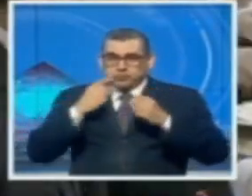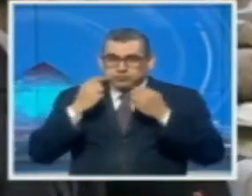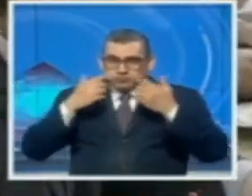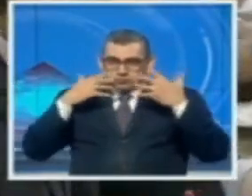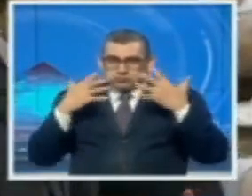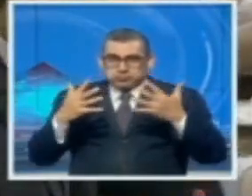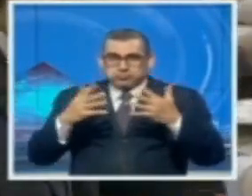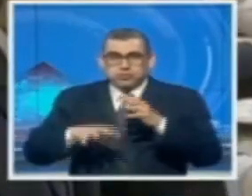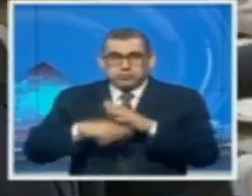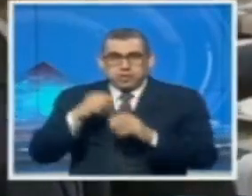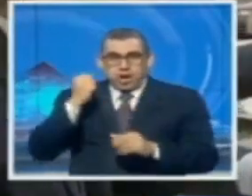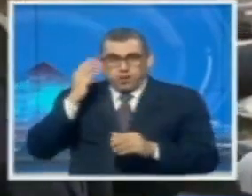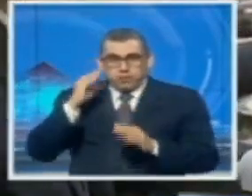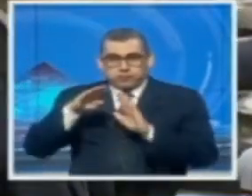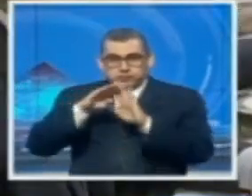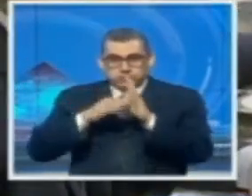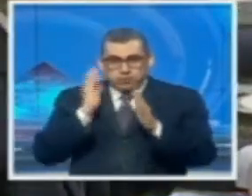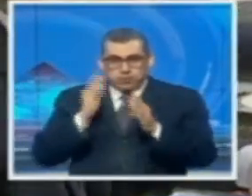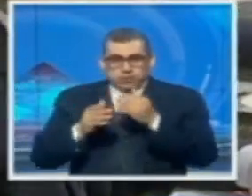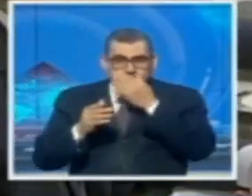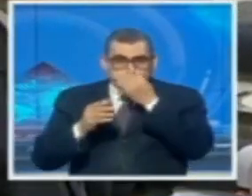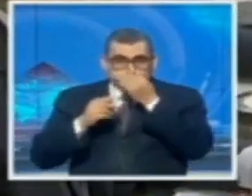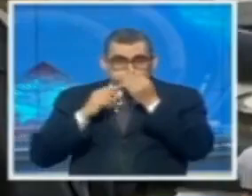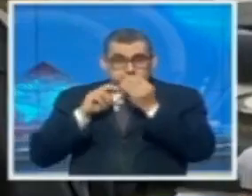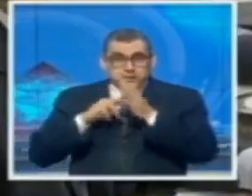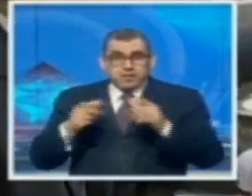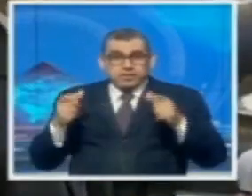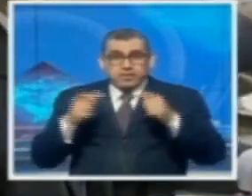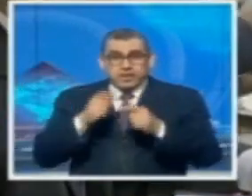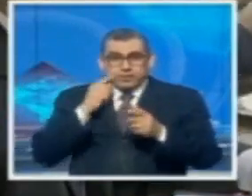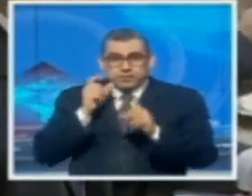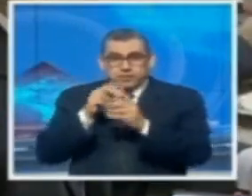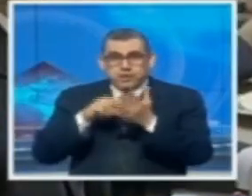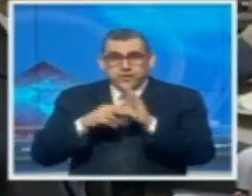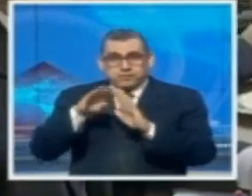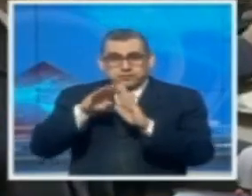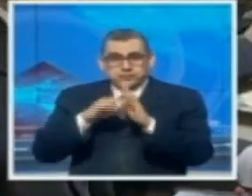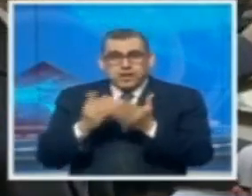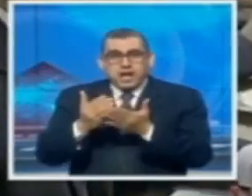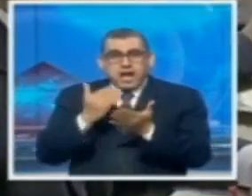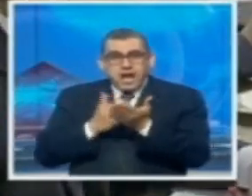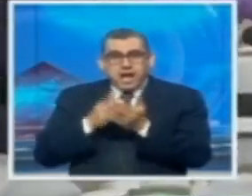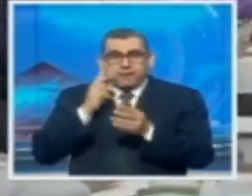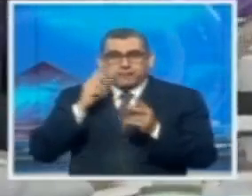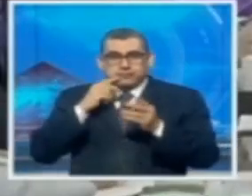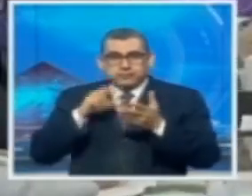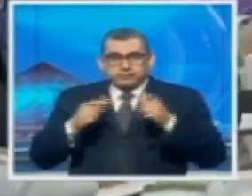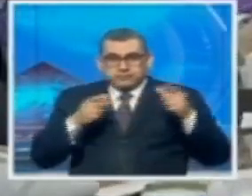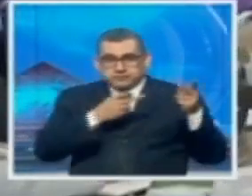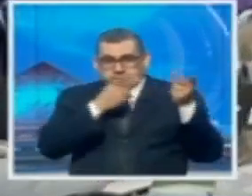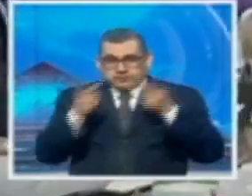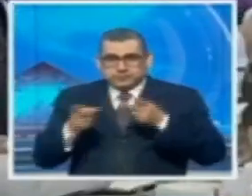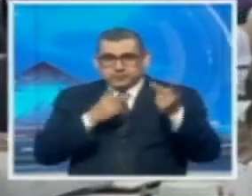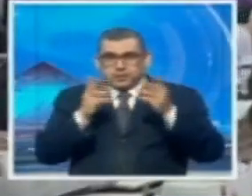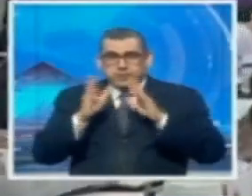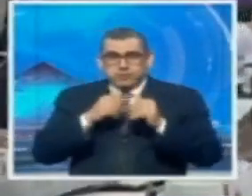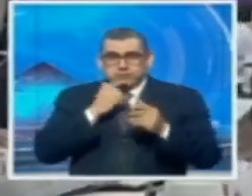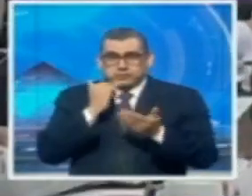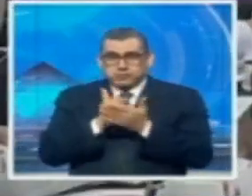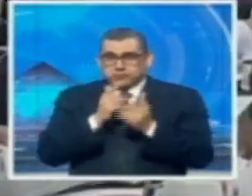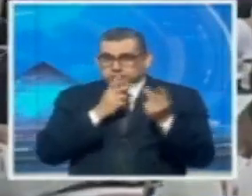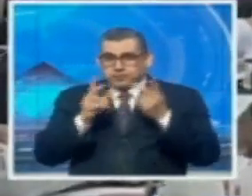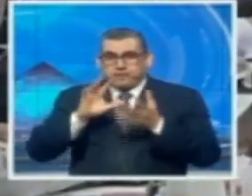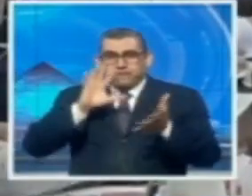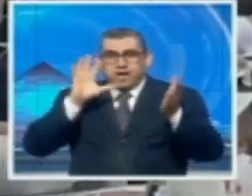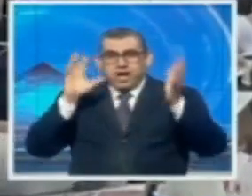قدرة مصر على التنظيم. وخلال اجتماع لمتابعة الترتيبات اللوجستية الخاصة باستضافة مصر لهذا الحدث